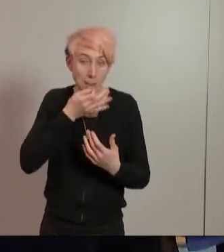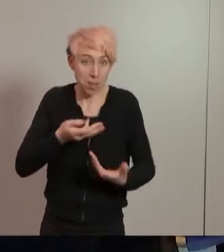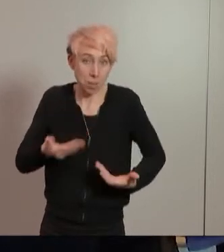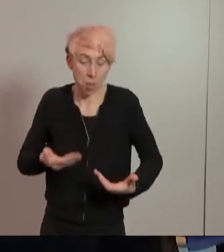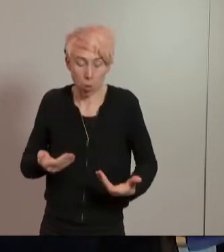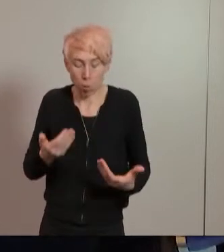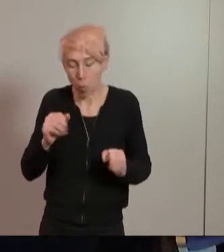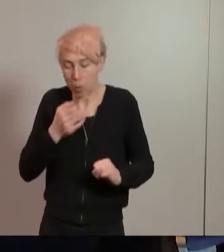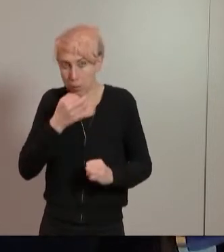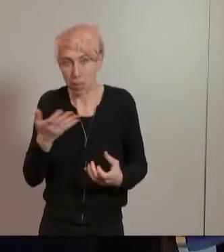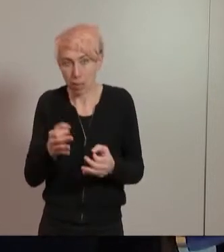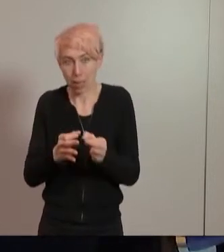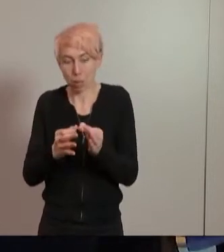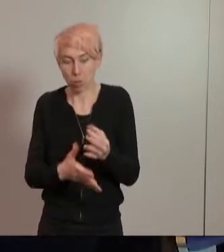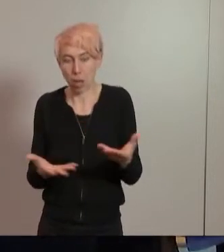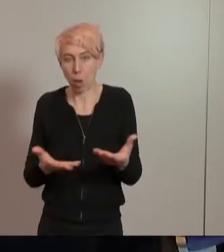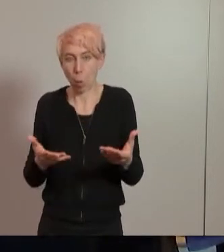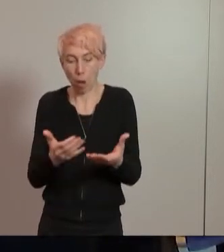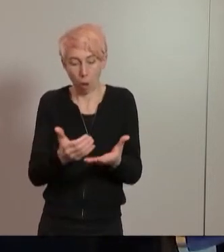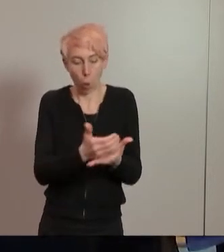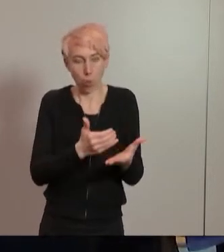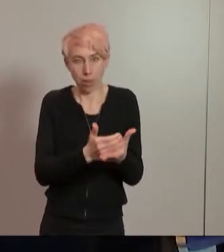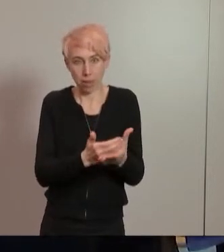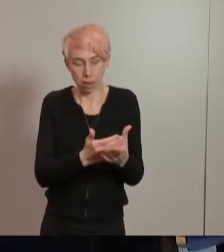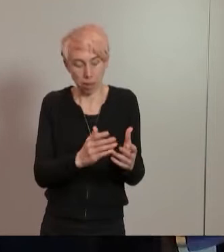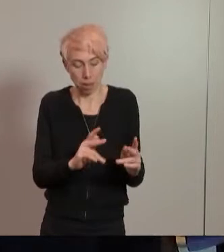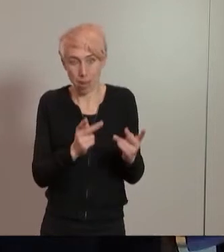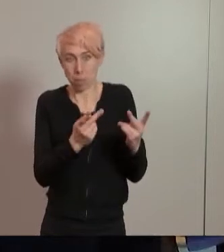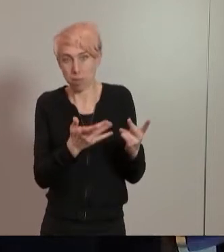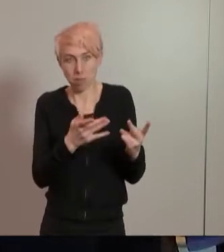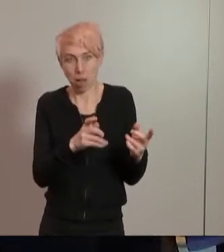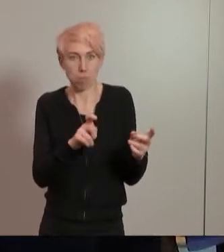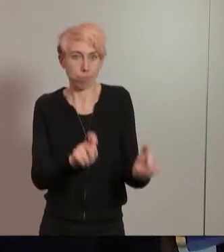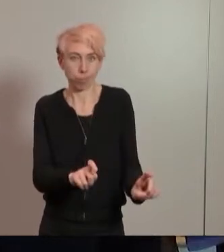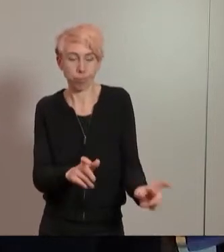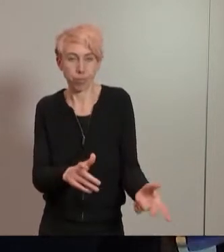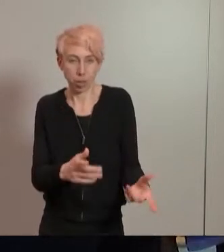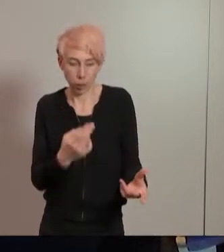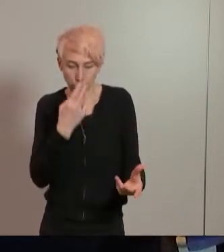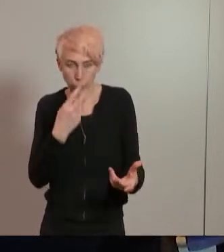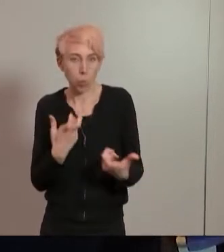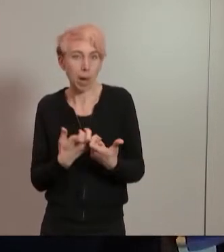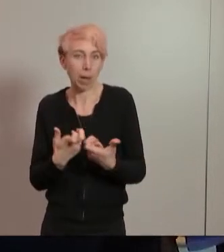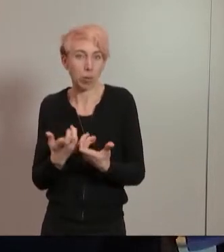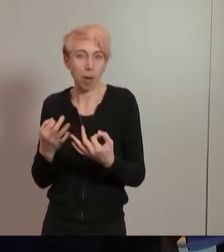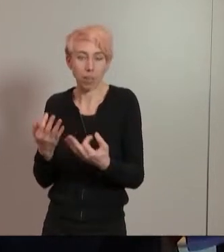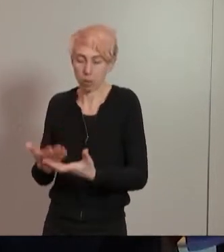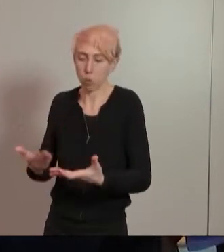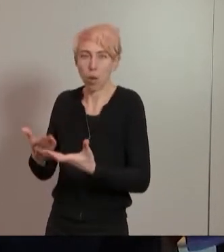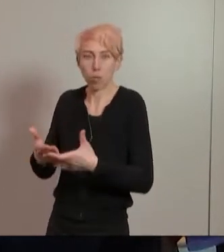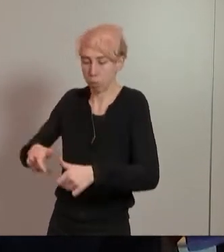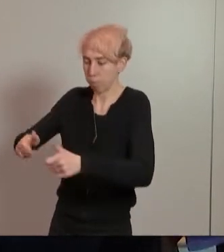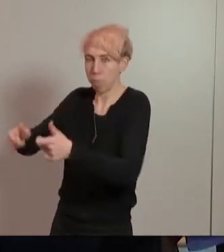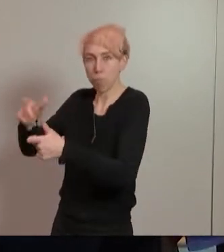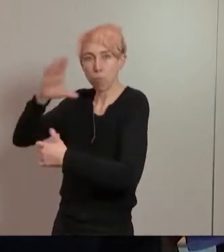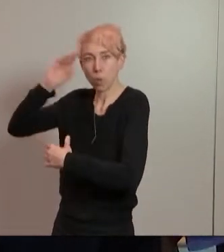dynamisme de ces recettes à terme. C'est ce qu'on a vu sur les locaux professionnels. Pour ce qui est